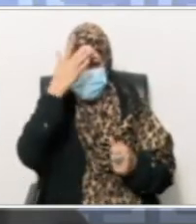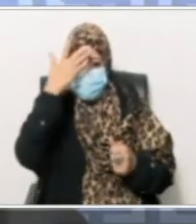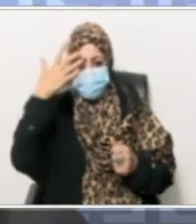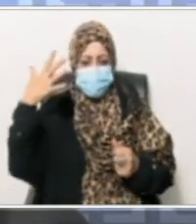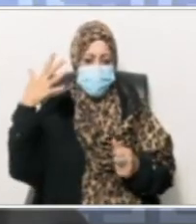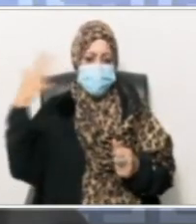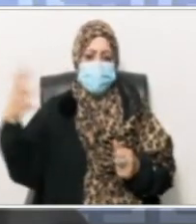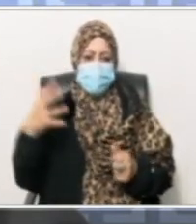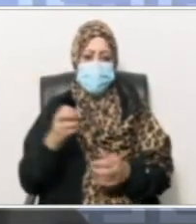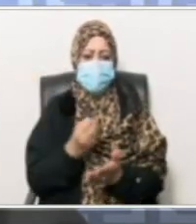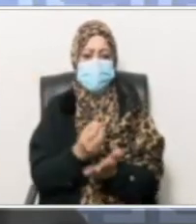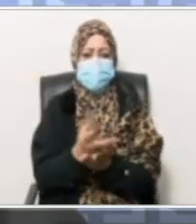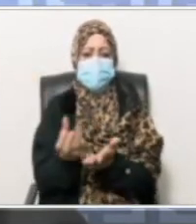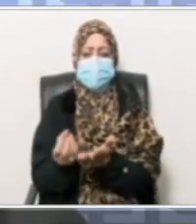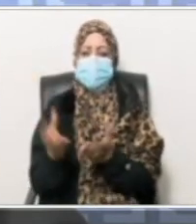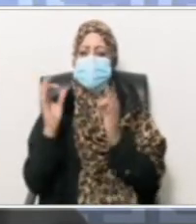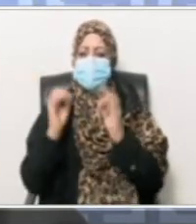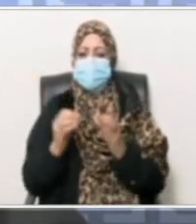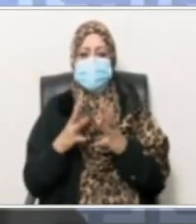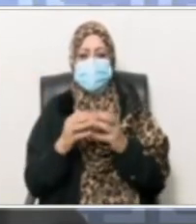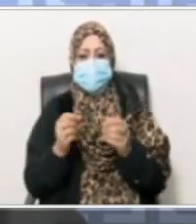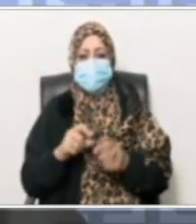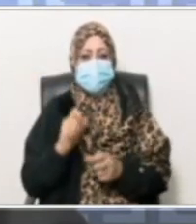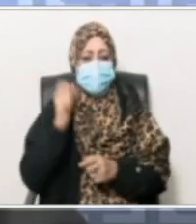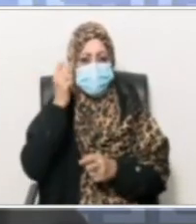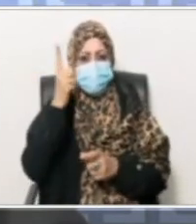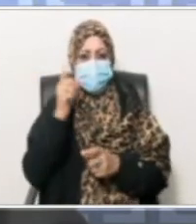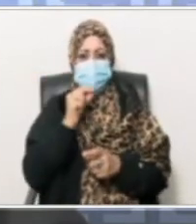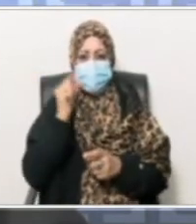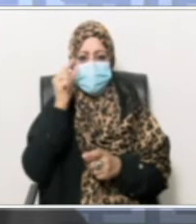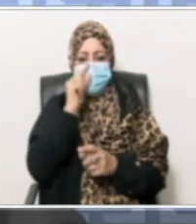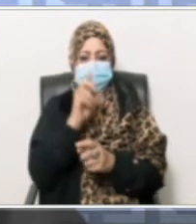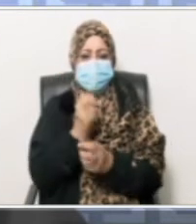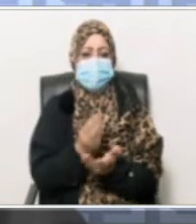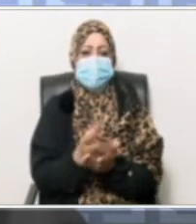دينهم، فيبينون لهم الحلال والحرام. نعم